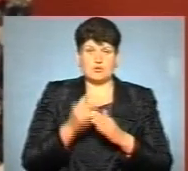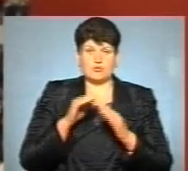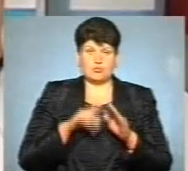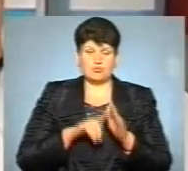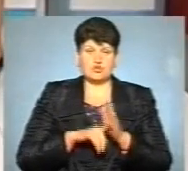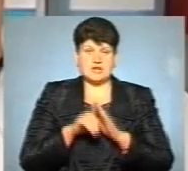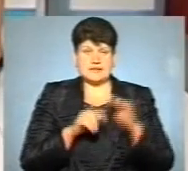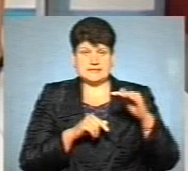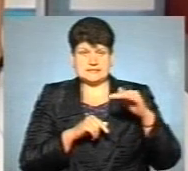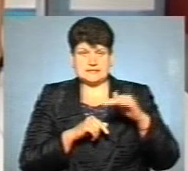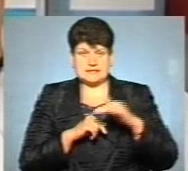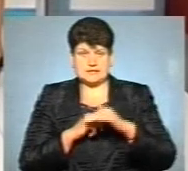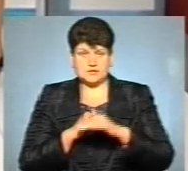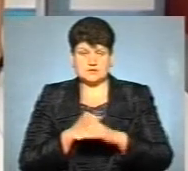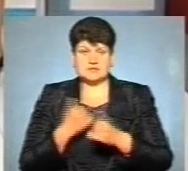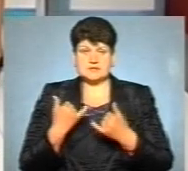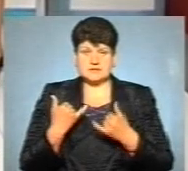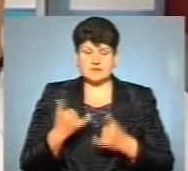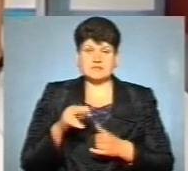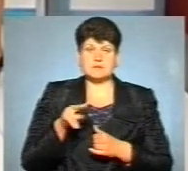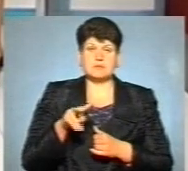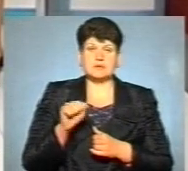зараз знову знаходимося в цьому хронічному плато.